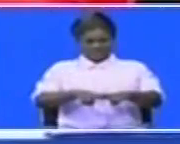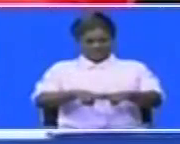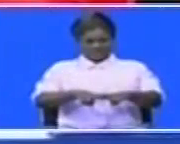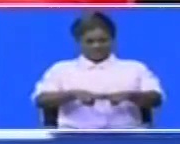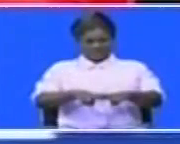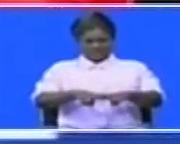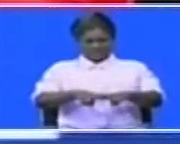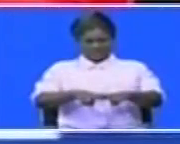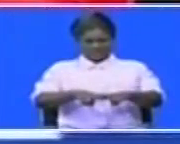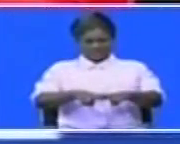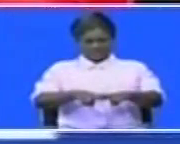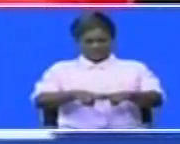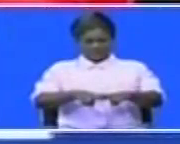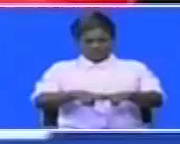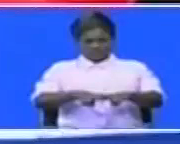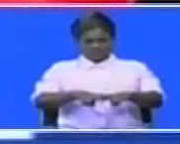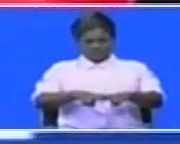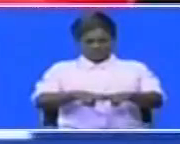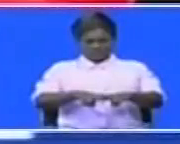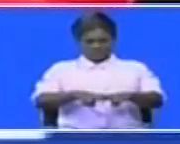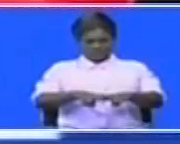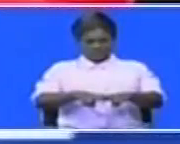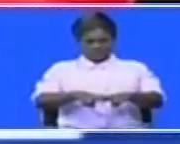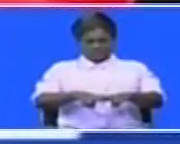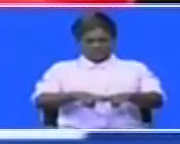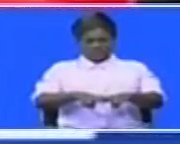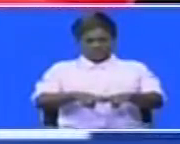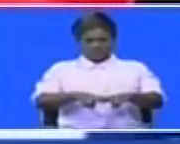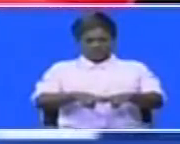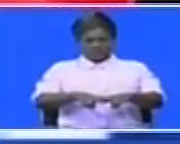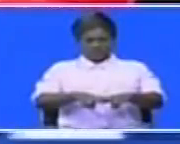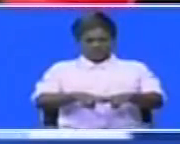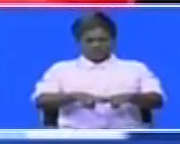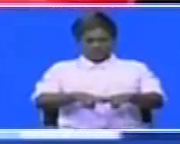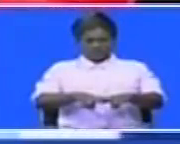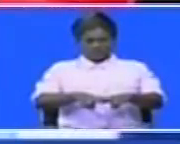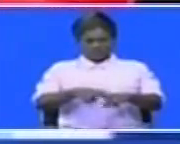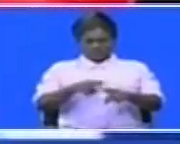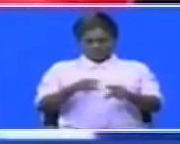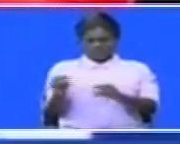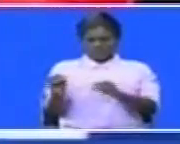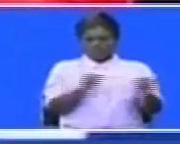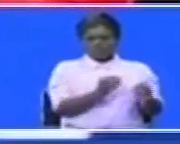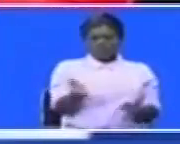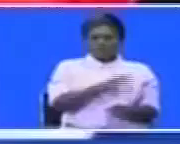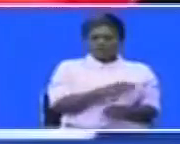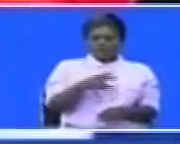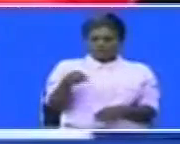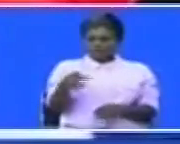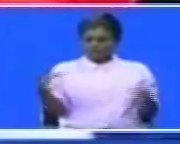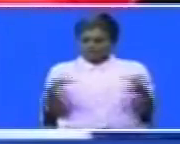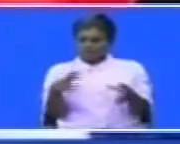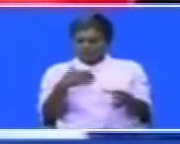excretion, my waste product. It just goes like that. And from there now we went down because these people fired. We